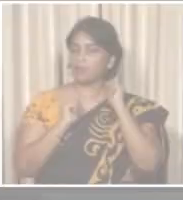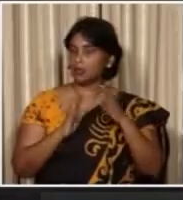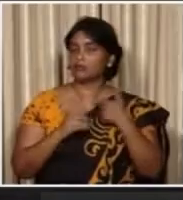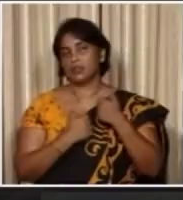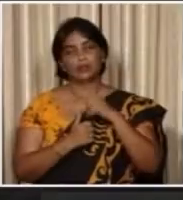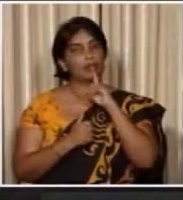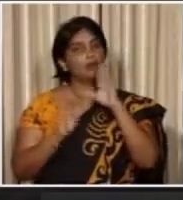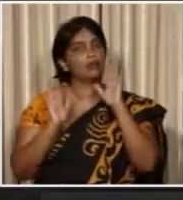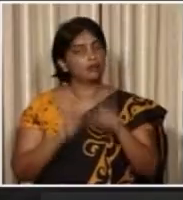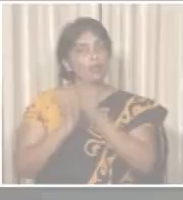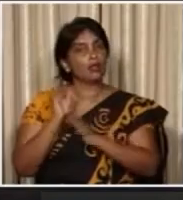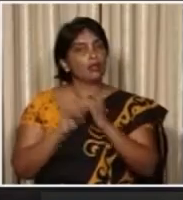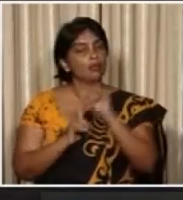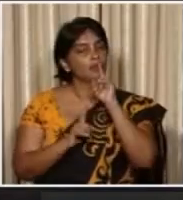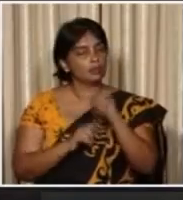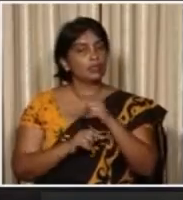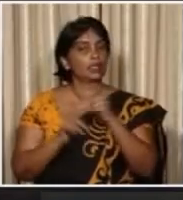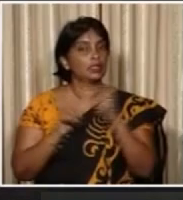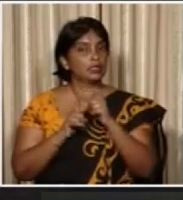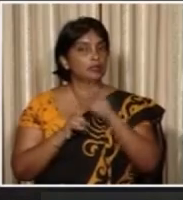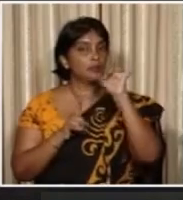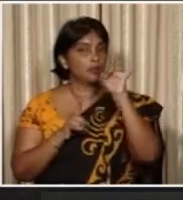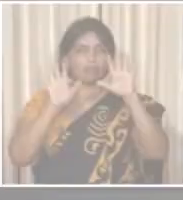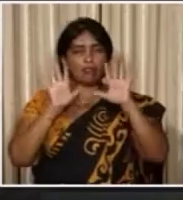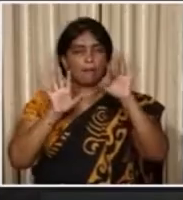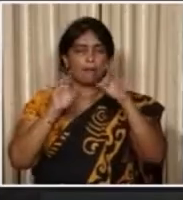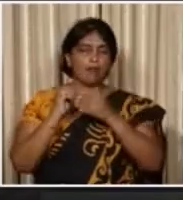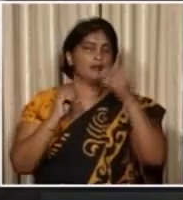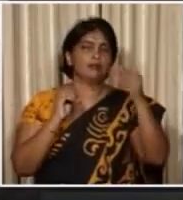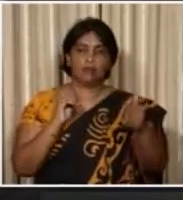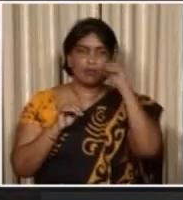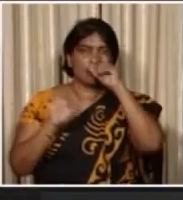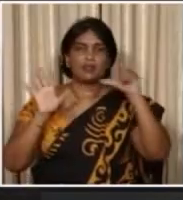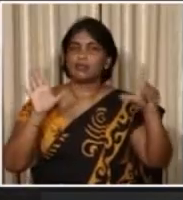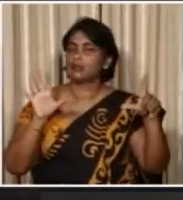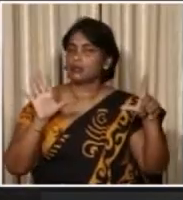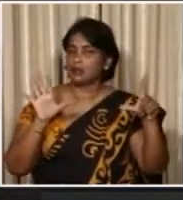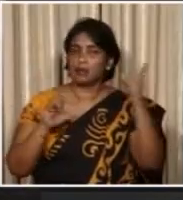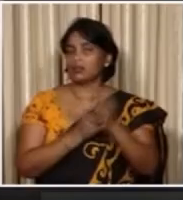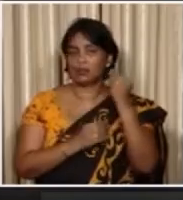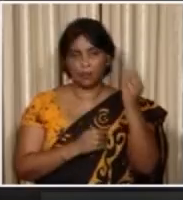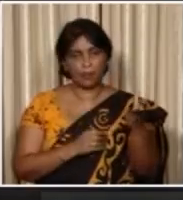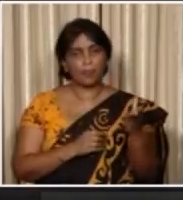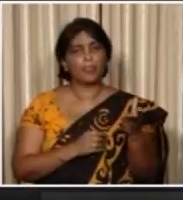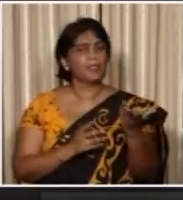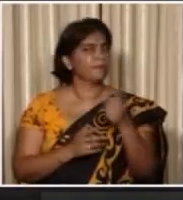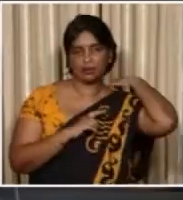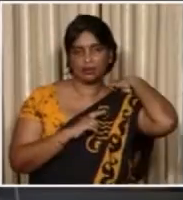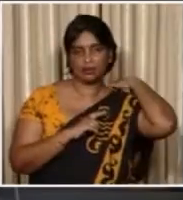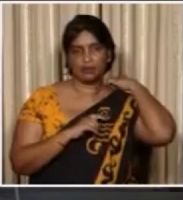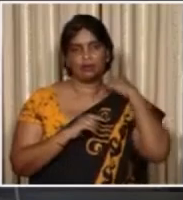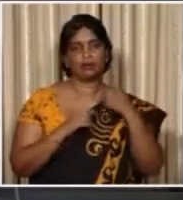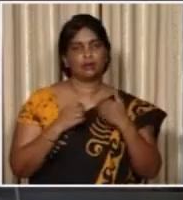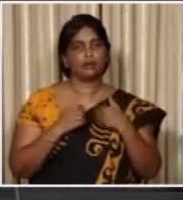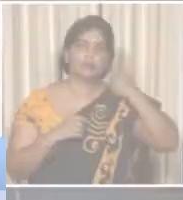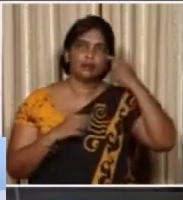අගය කරනවා. හැබැයි ප්‍රමාණවත් නැහැ. දෙසැම්බර් 15 දක්වා පමණයි මේක කියන්නේ. ඒ කියන්නේ මාස 7යි. ඉතින් මාස 7ක සහනය කිසිසේත්ම ප්‍රමාණවත් නැහැ.